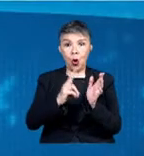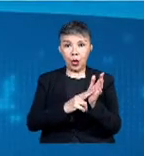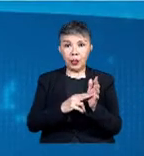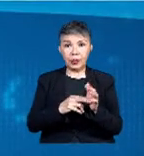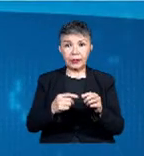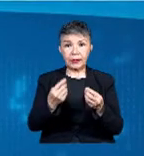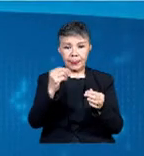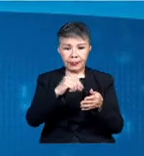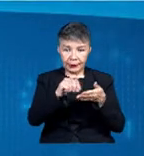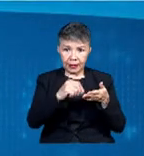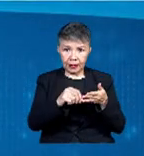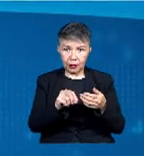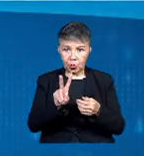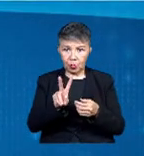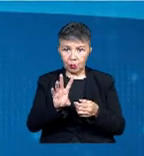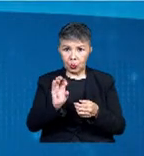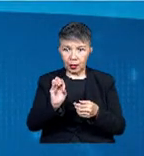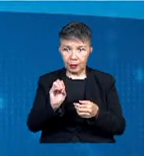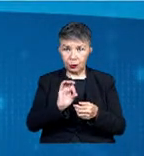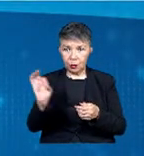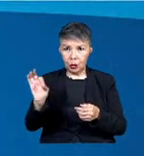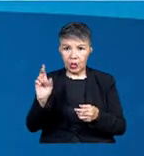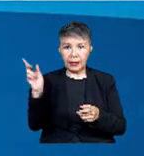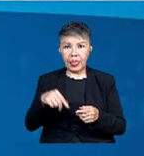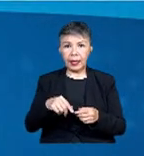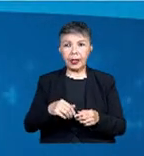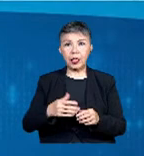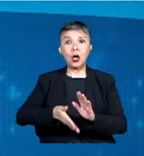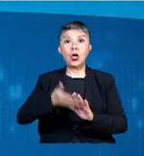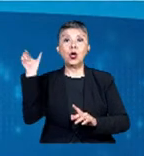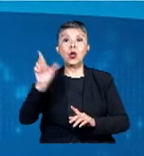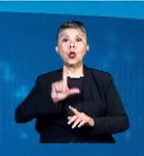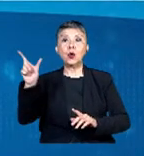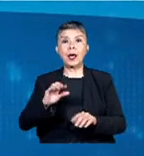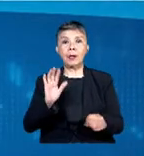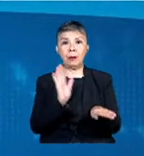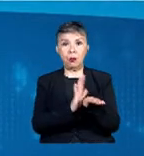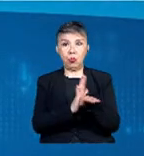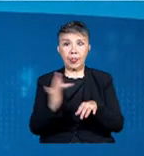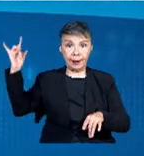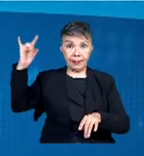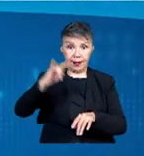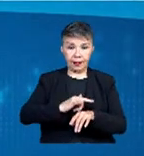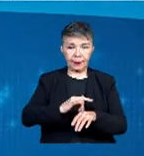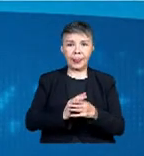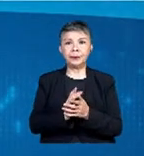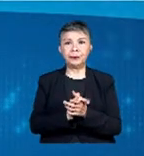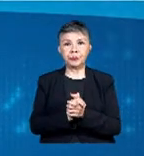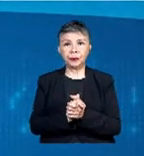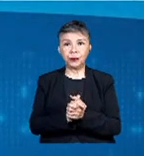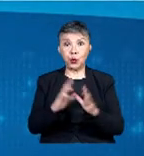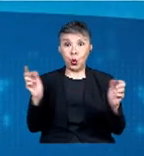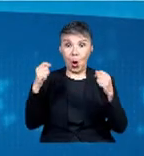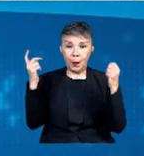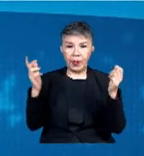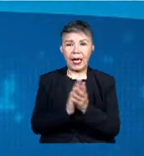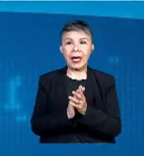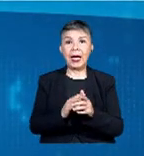mencatat sekitar 20 ribuan orang dari luar Papua yang datang ke Papua, dan itu jadi meriah